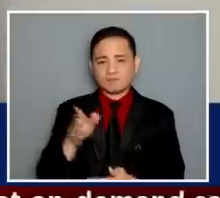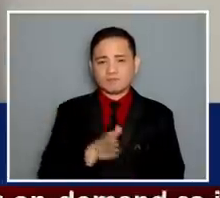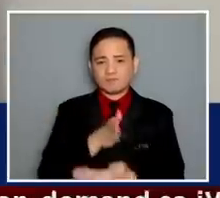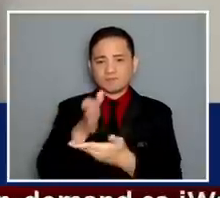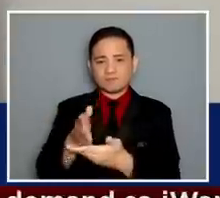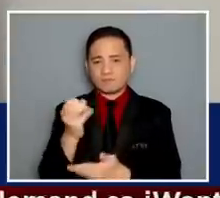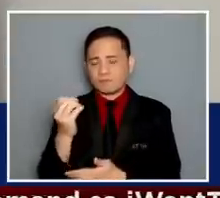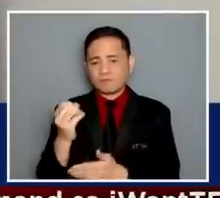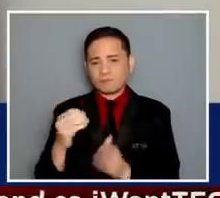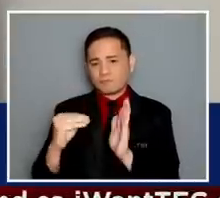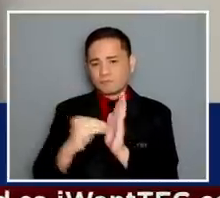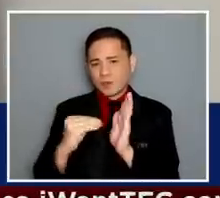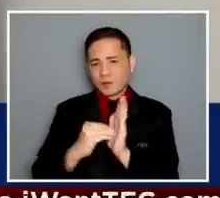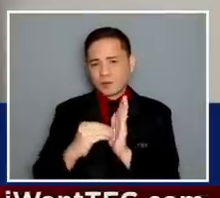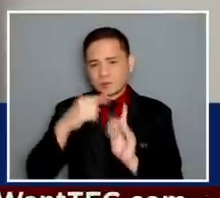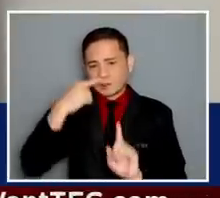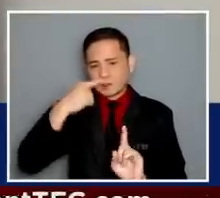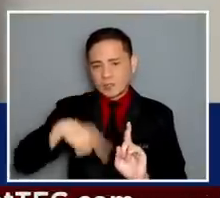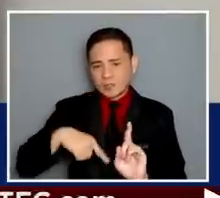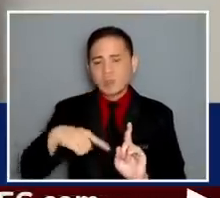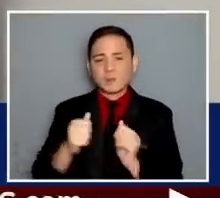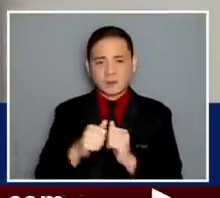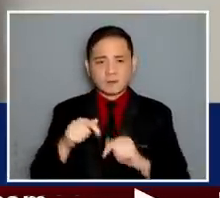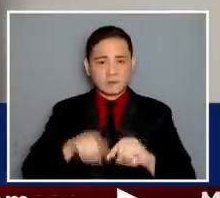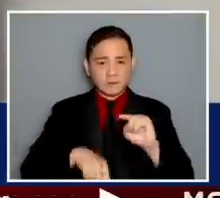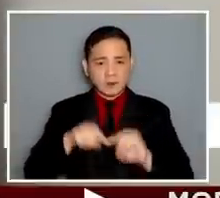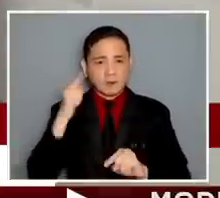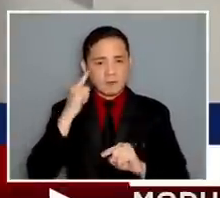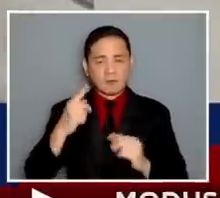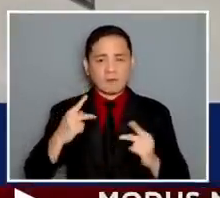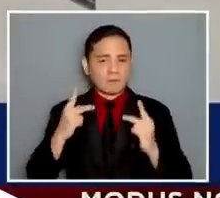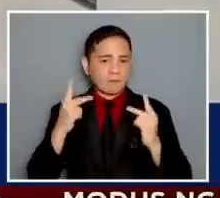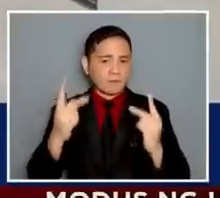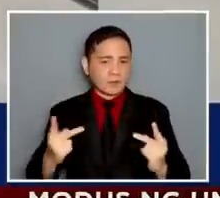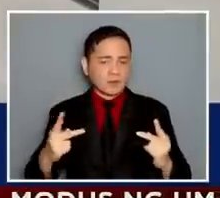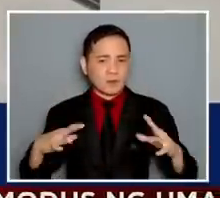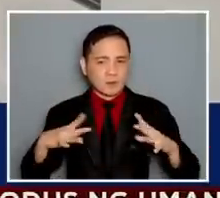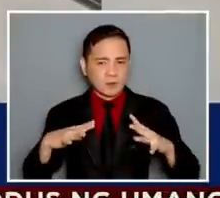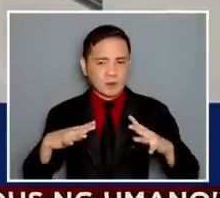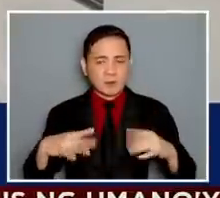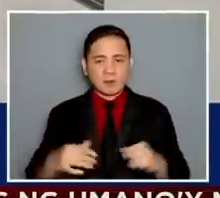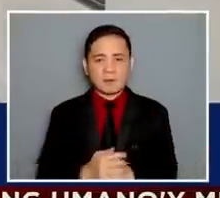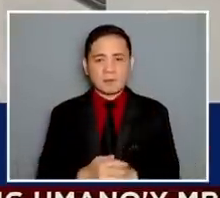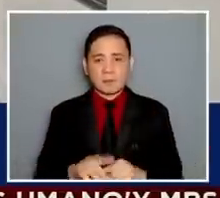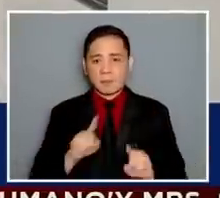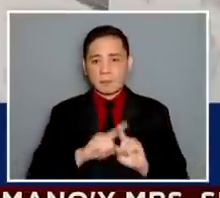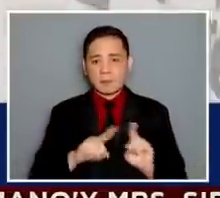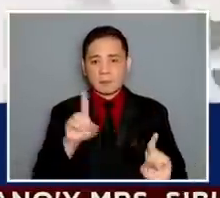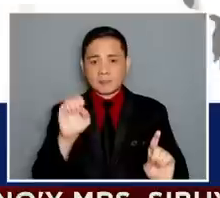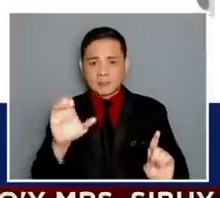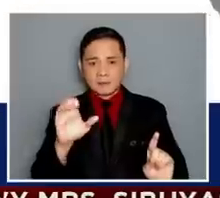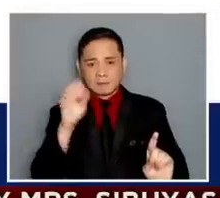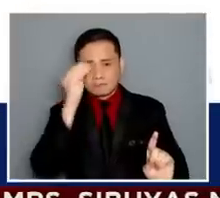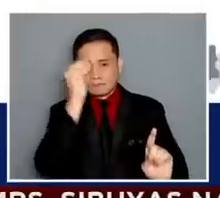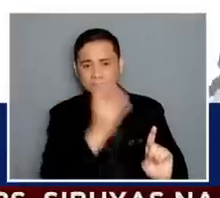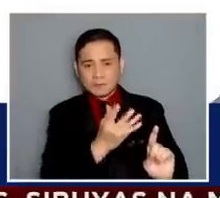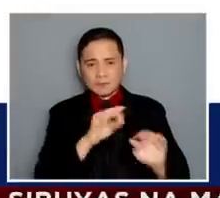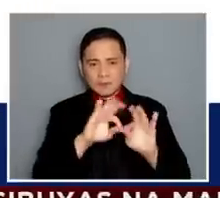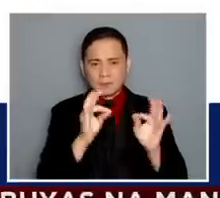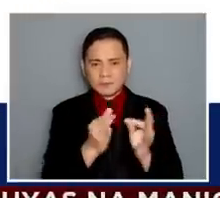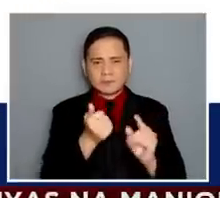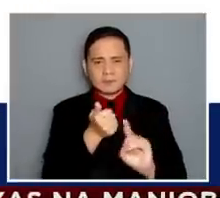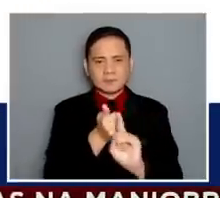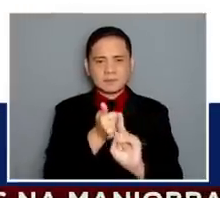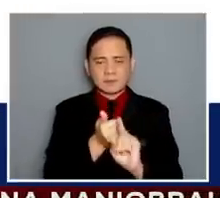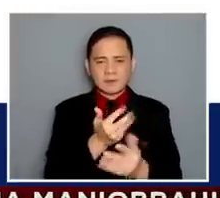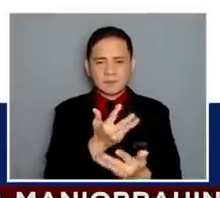at isa pang kaibigan para mamasyal. Pero noong Enero 17, tumawag siya sa pamilya para ipaalam na nakakulong siya sa